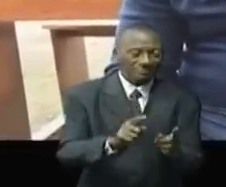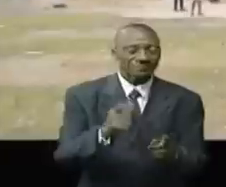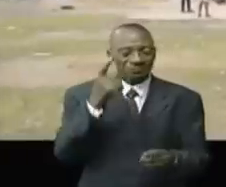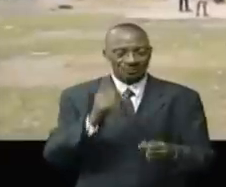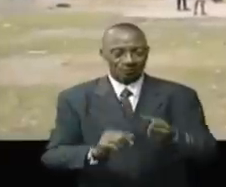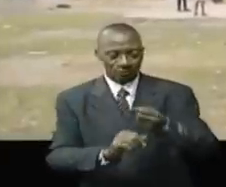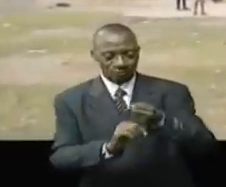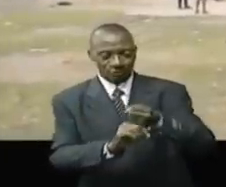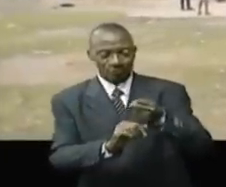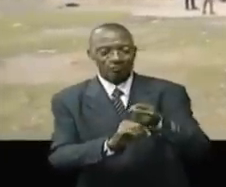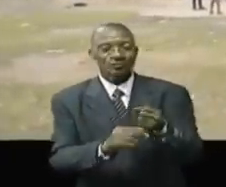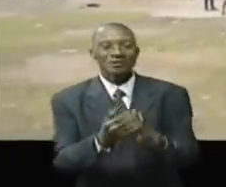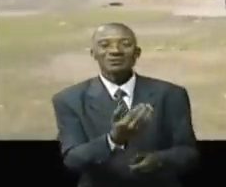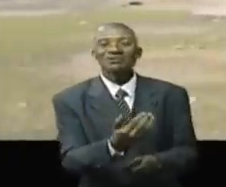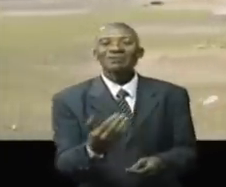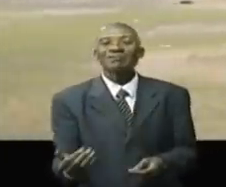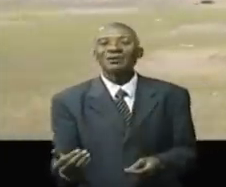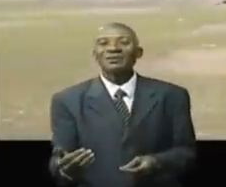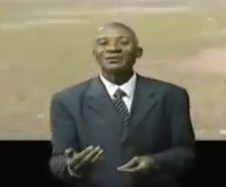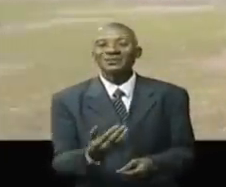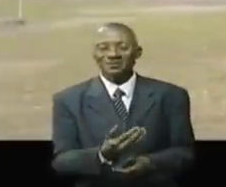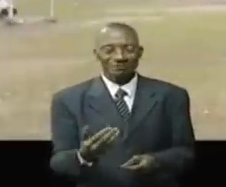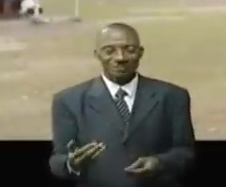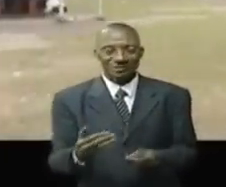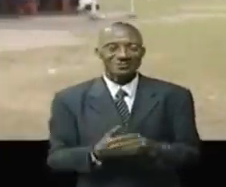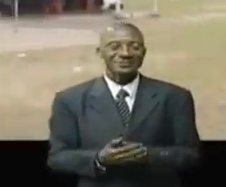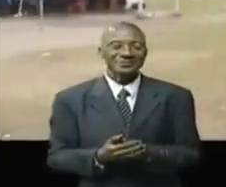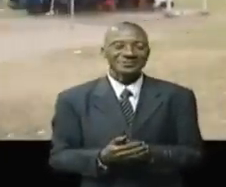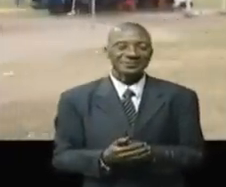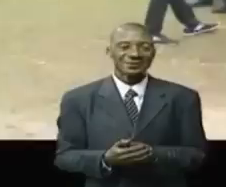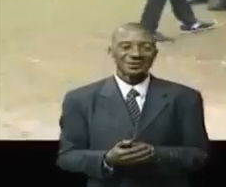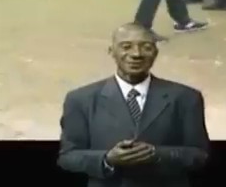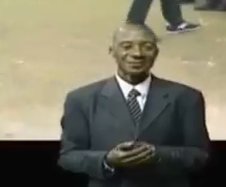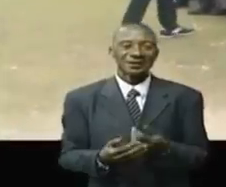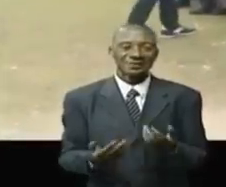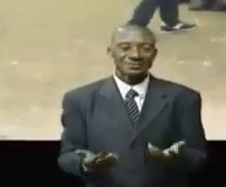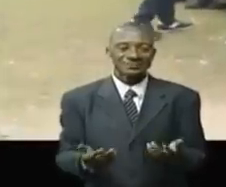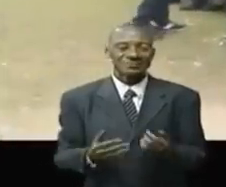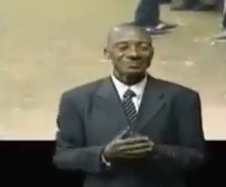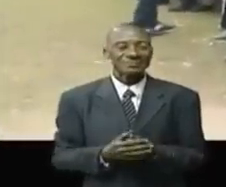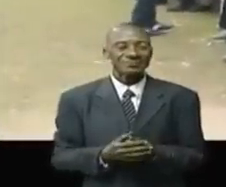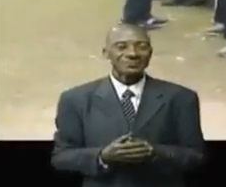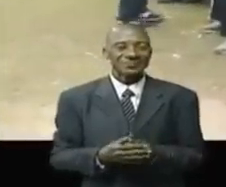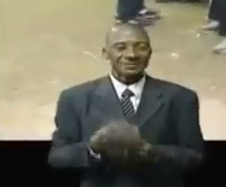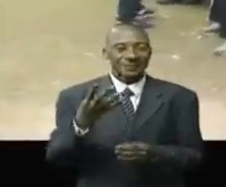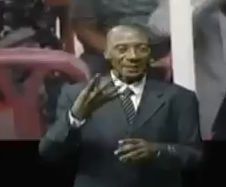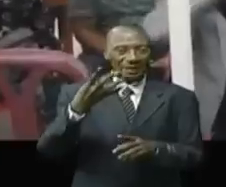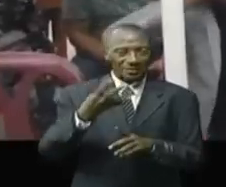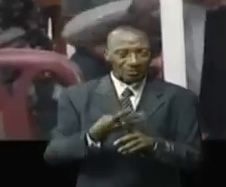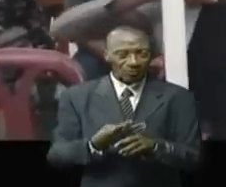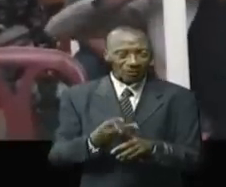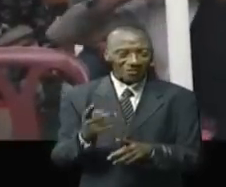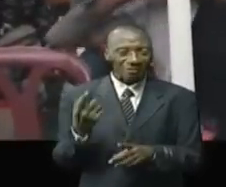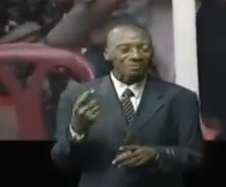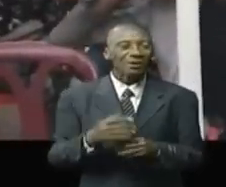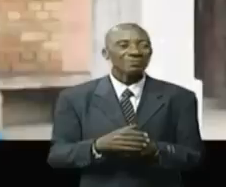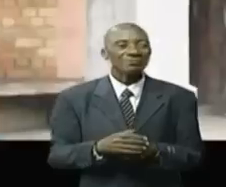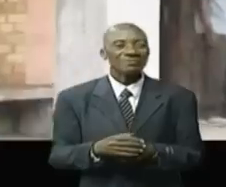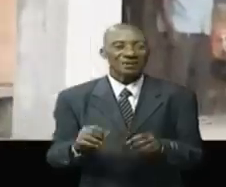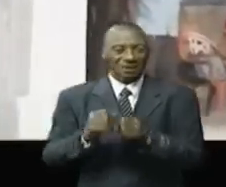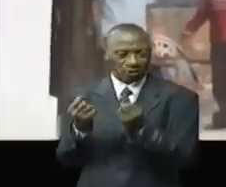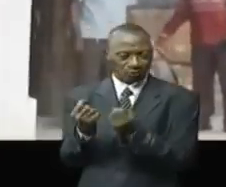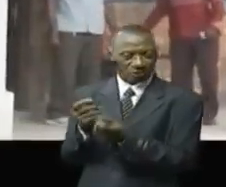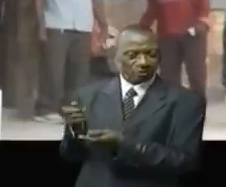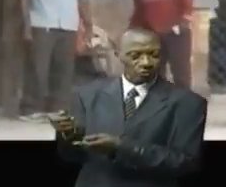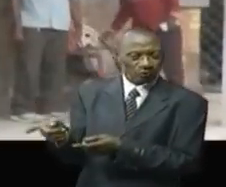d'équipement criant dans cette option. Aujourd'hui restait l'ombre de lui-même. À peine 4 mois d'existence, cette association